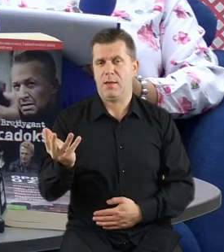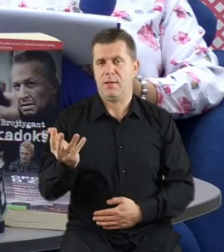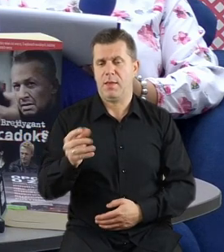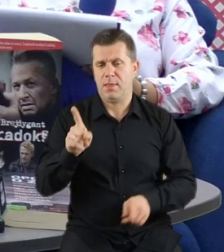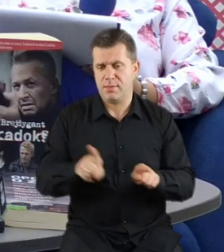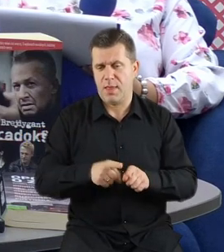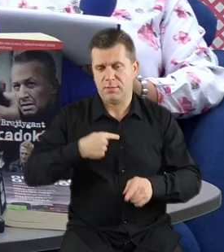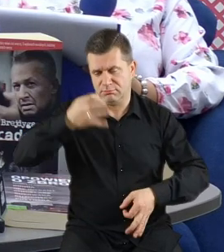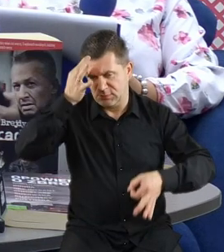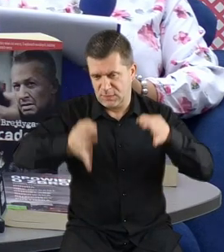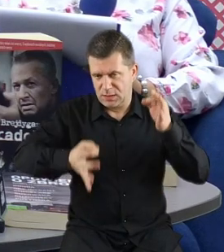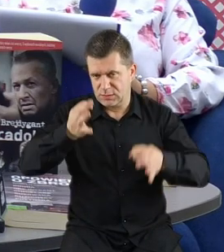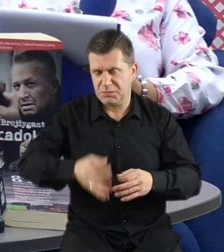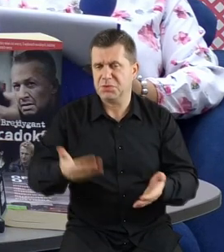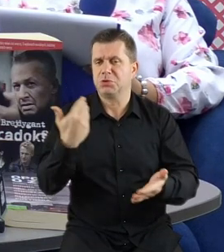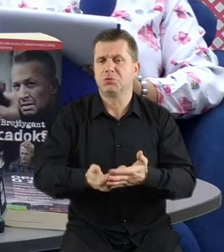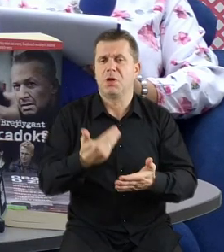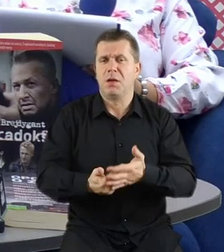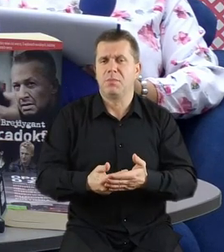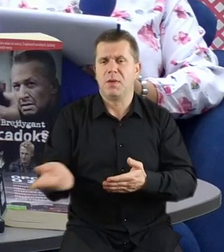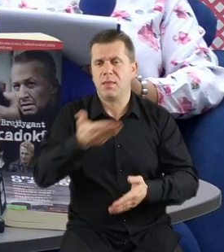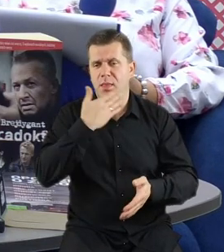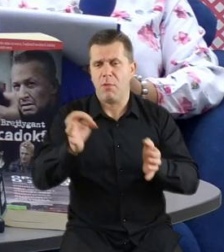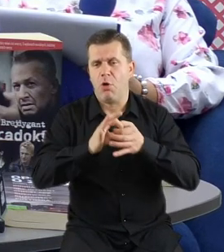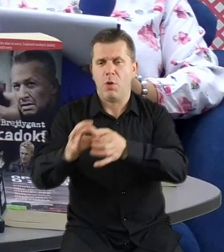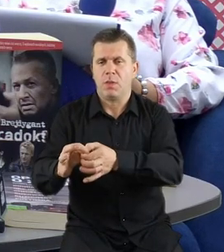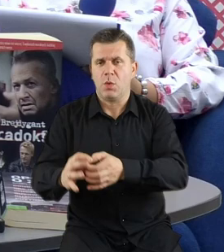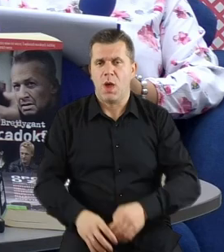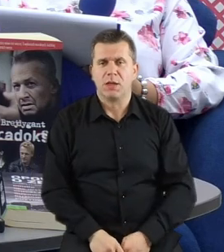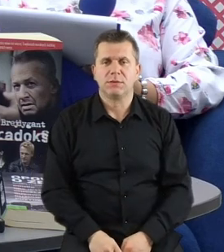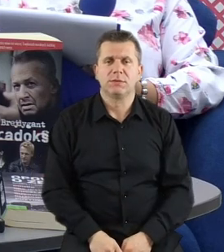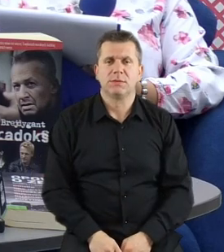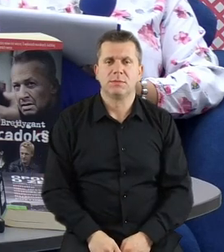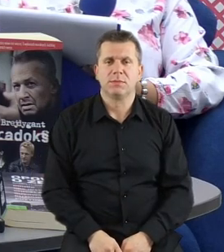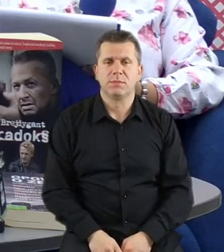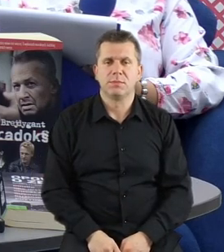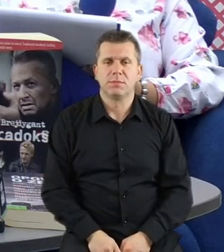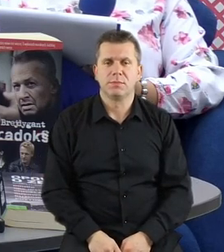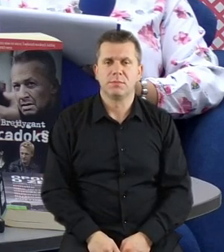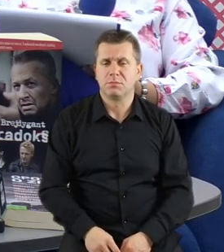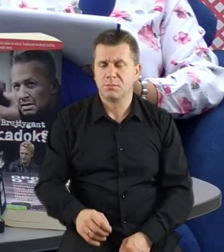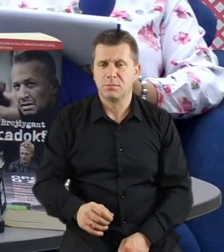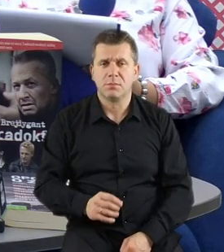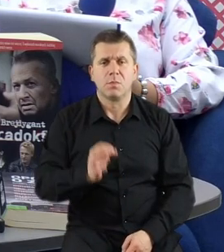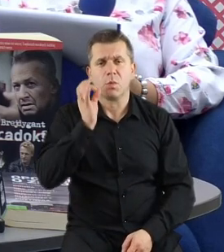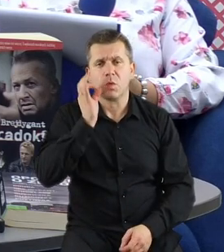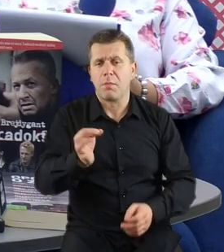się zastanawiałem zawsze, czemu on nie ma kontynuacji. Był świetnie